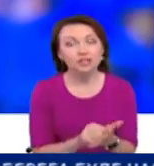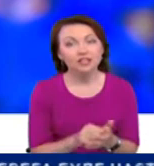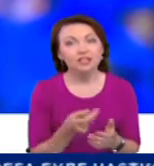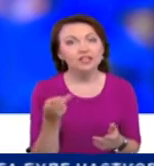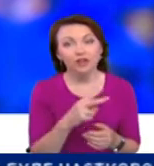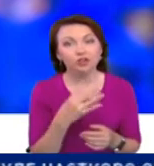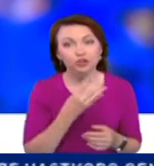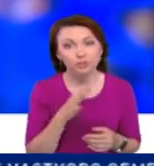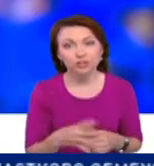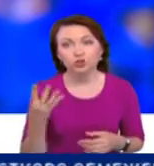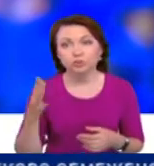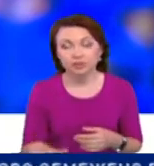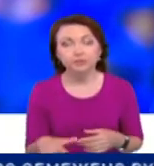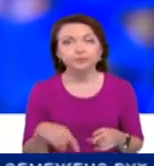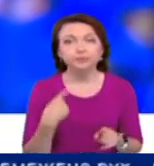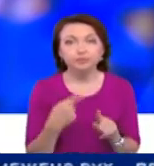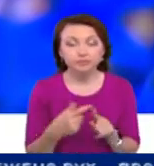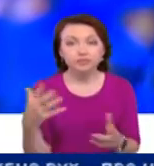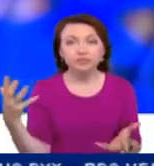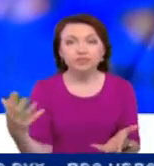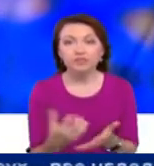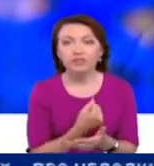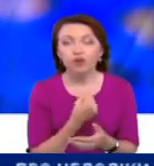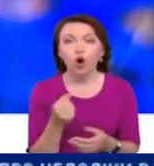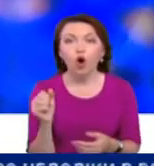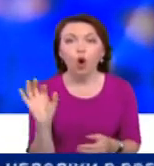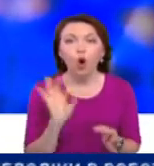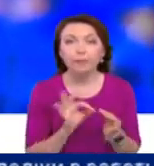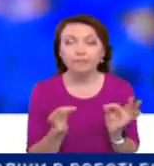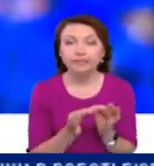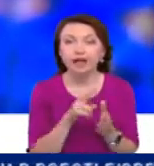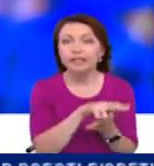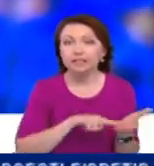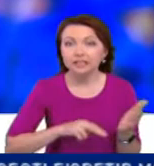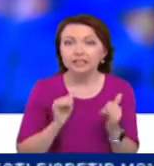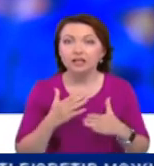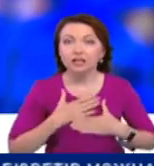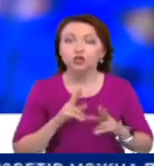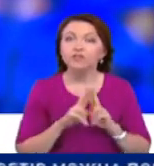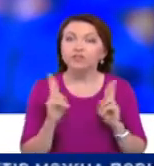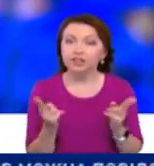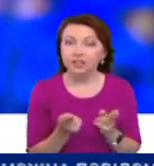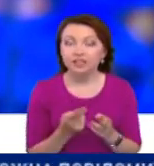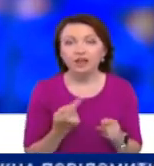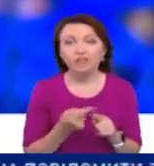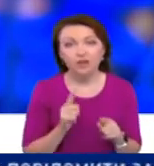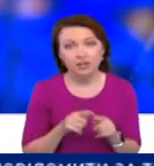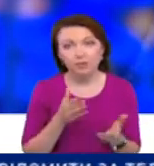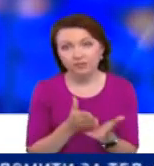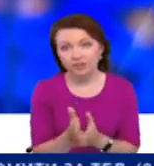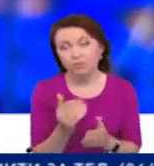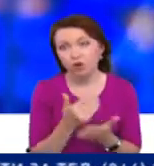2 четвертих місця, він ще завоював олімпійську ліцензію для нашої федерації в цьому виді програми